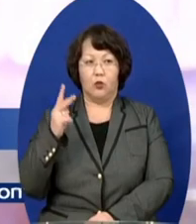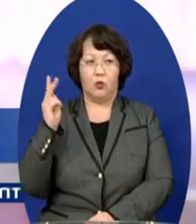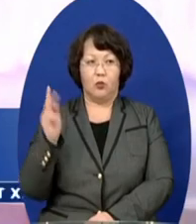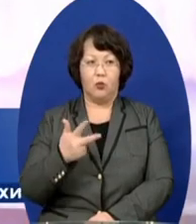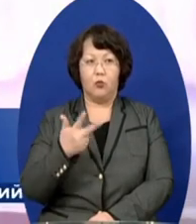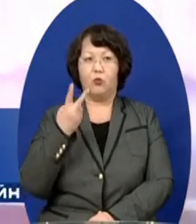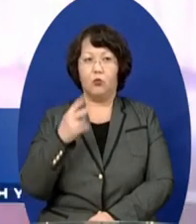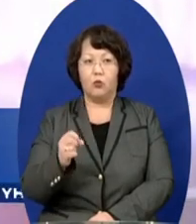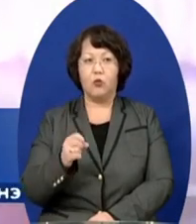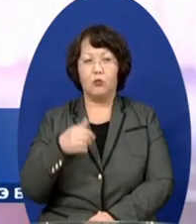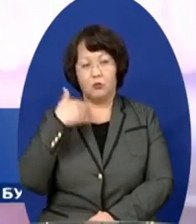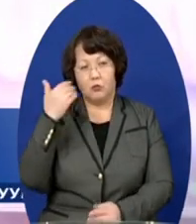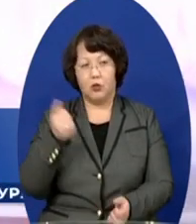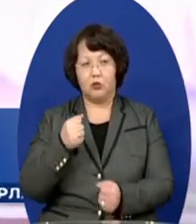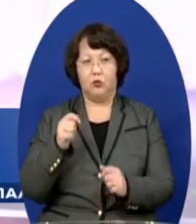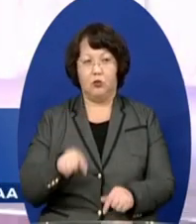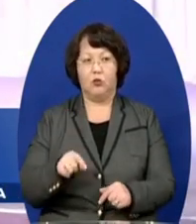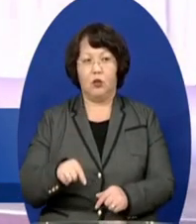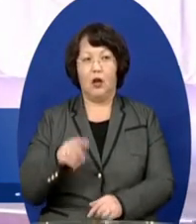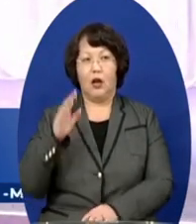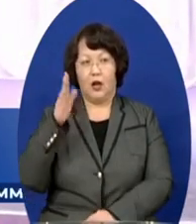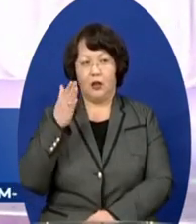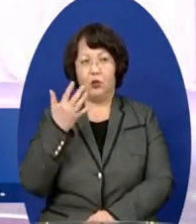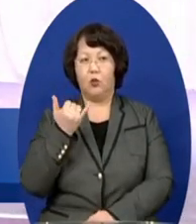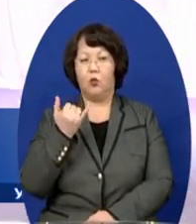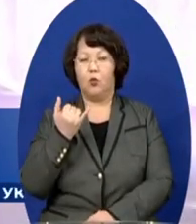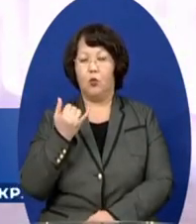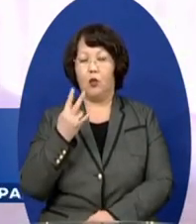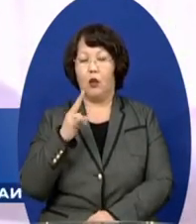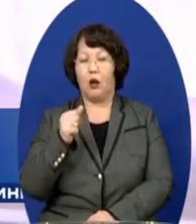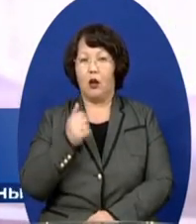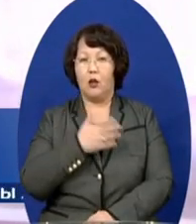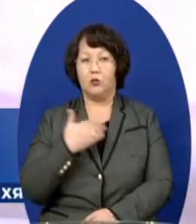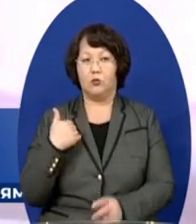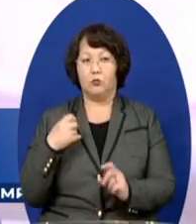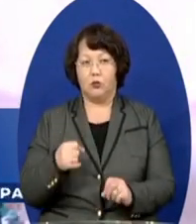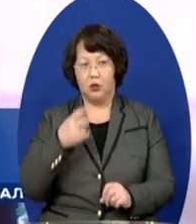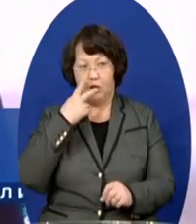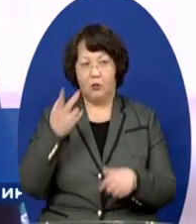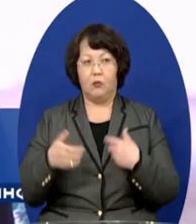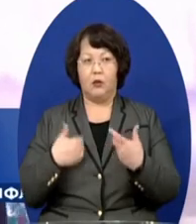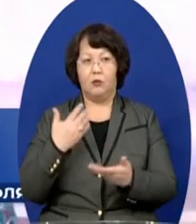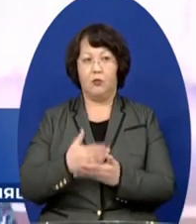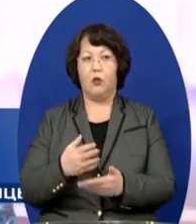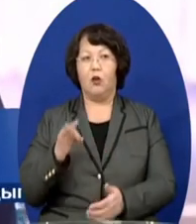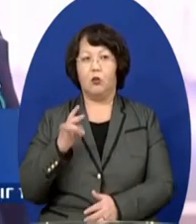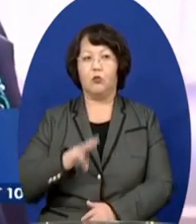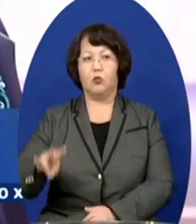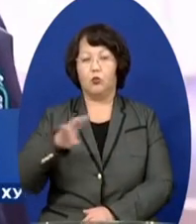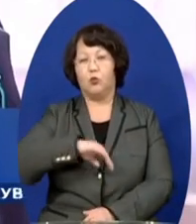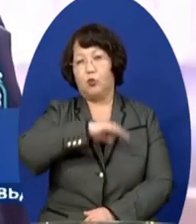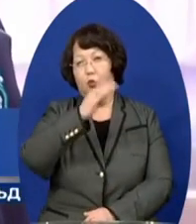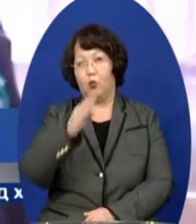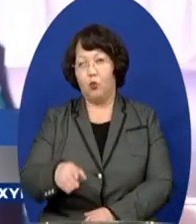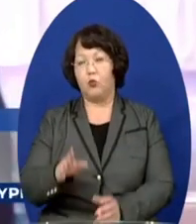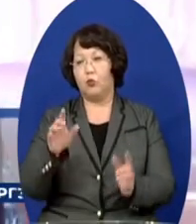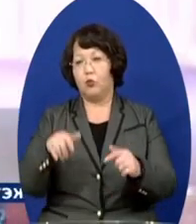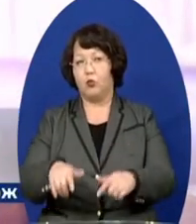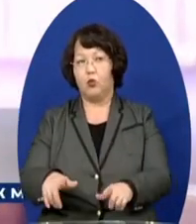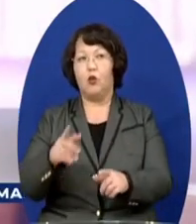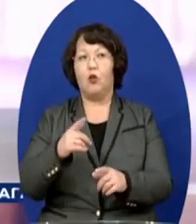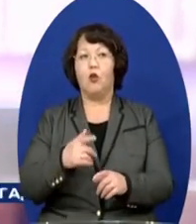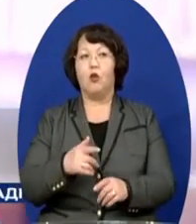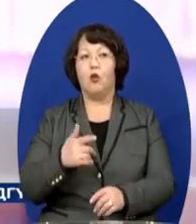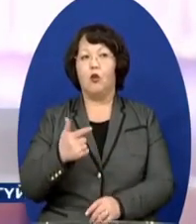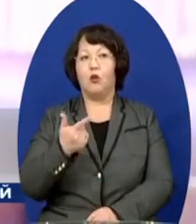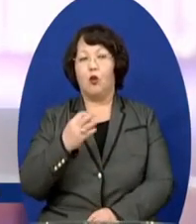үеэр малчин яваа. Ингээд би өнөөдөр энэ алтан унагны эзэн болсон да маш их баяр хүлж байна. Орон нутгийн уул ус